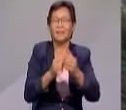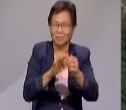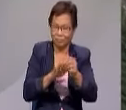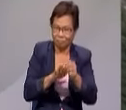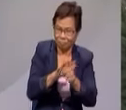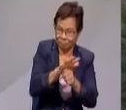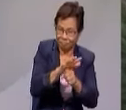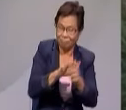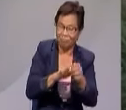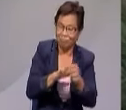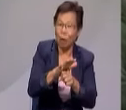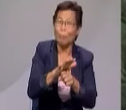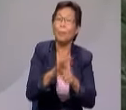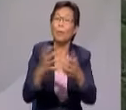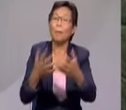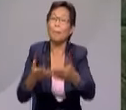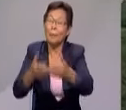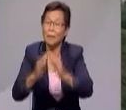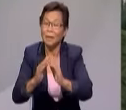global.